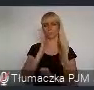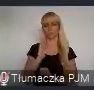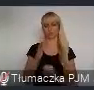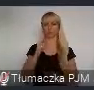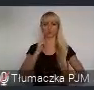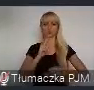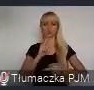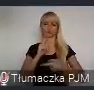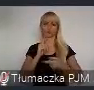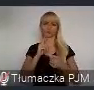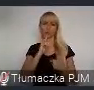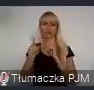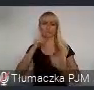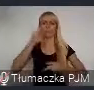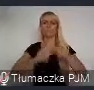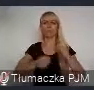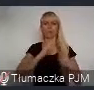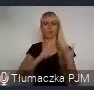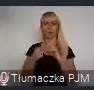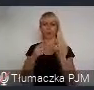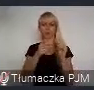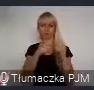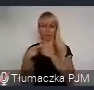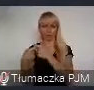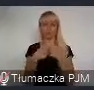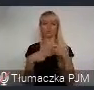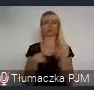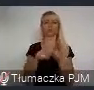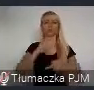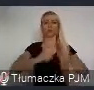Odbudowy oraz polityka rolna.